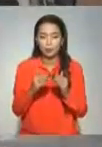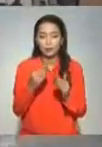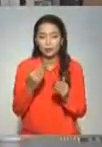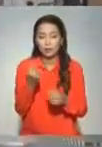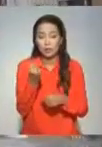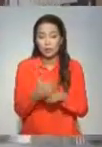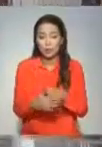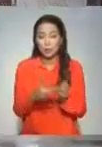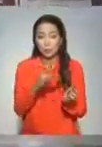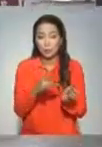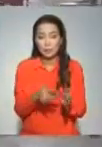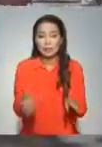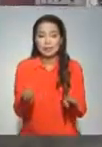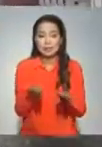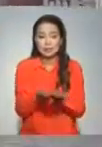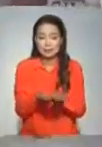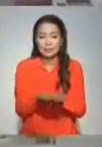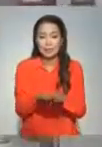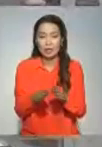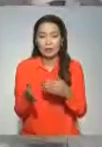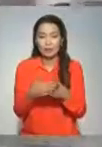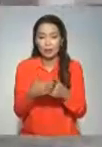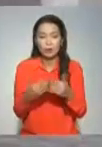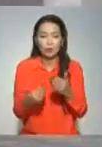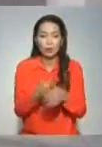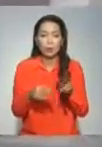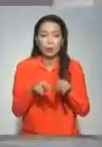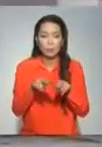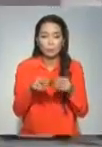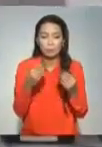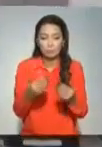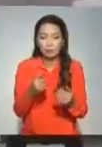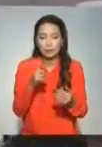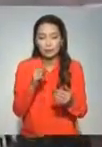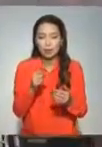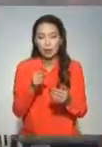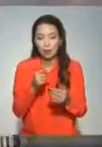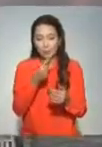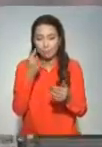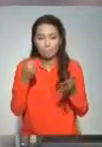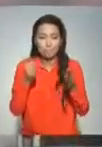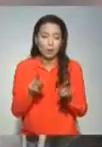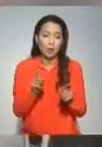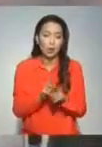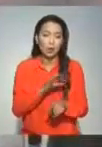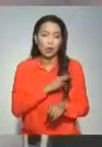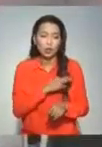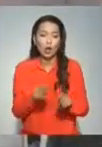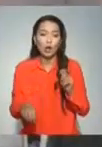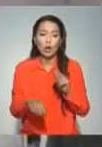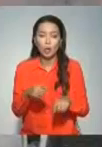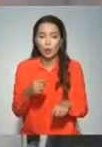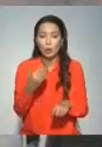кафедральный собор, закрыли две новостройки. Дома возвели буквально за полгода. Чиновники уверяют, что юридических нарушений